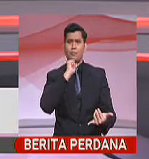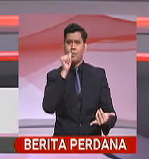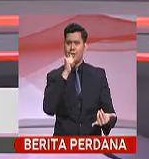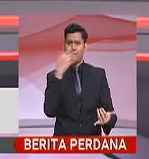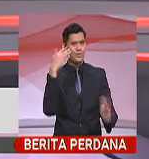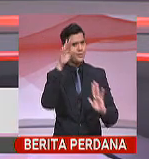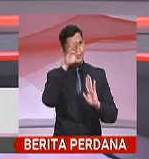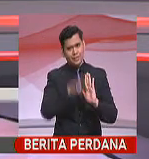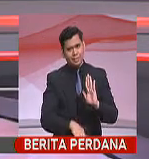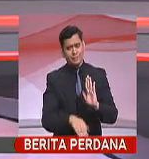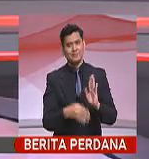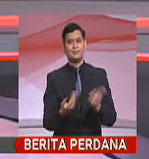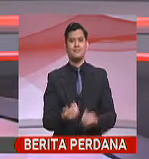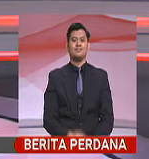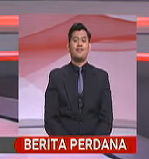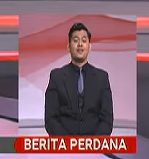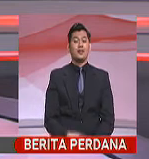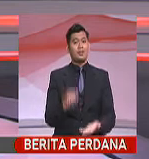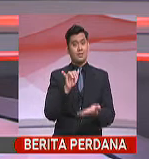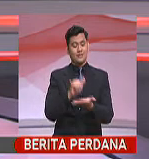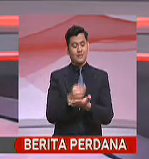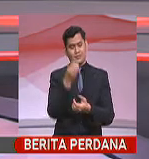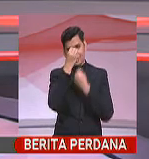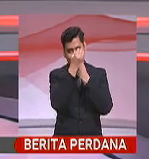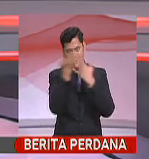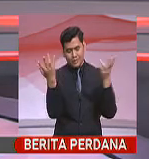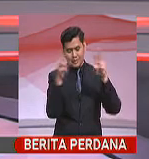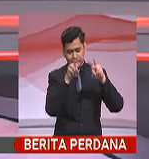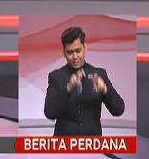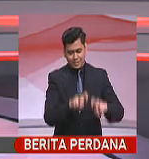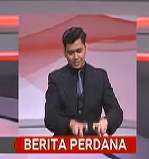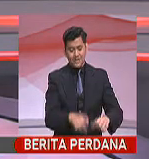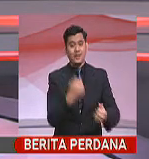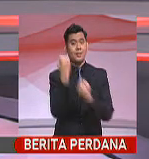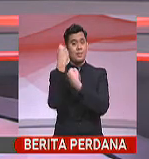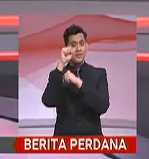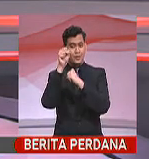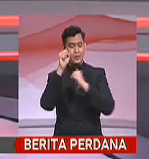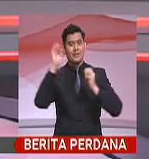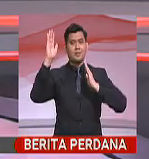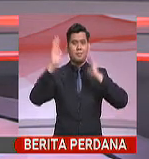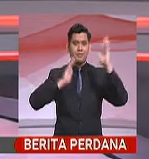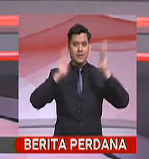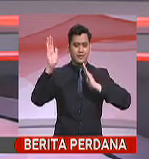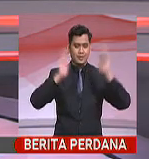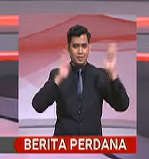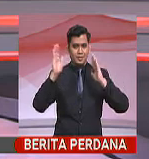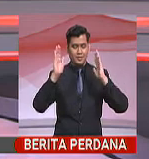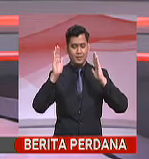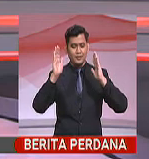merudum. Demikian dinyatakan penganalisis sukan Malaysia Dr. Pekan Ramli sebagai mengulas kenyataan pemilik Kelantan